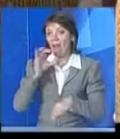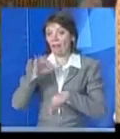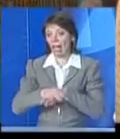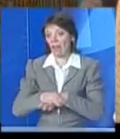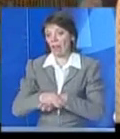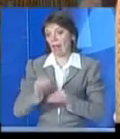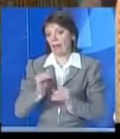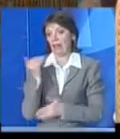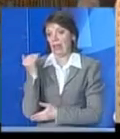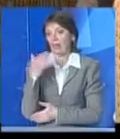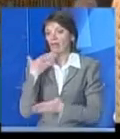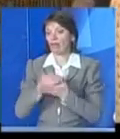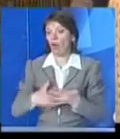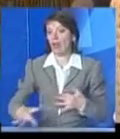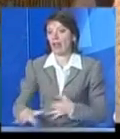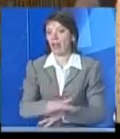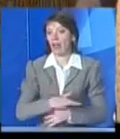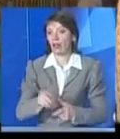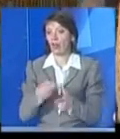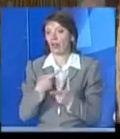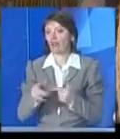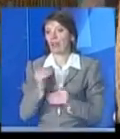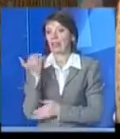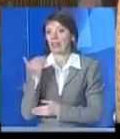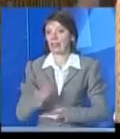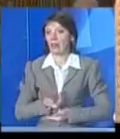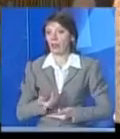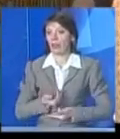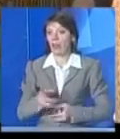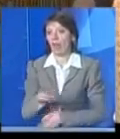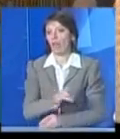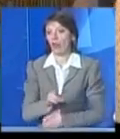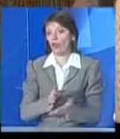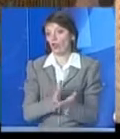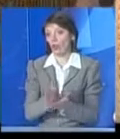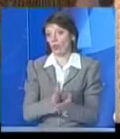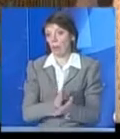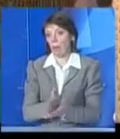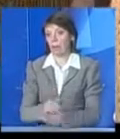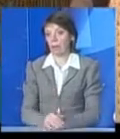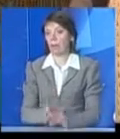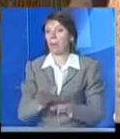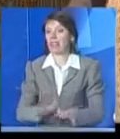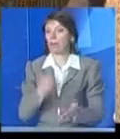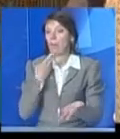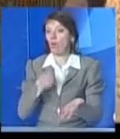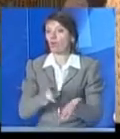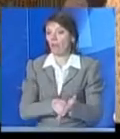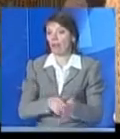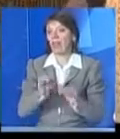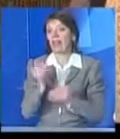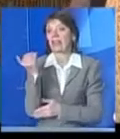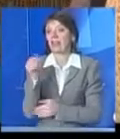виявила дитину на своїй території, чи дитина проживає в районі служби за місцем проживання. Дитину